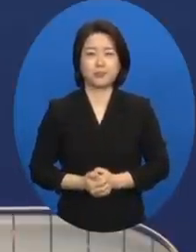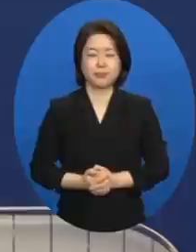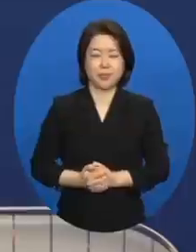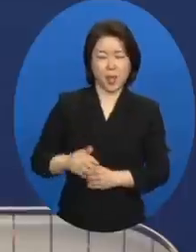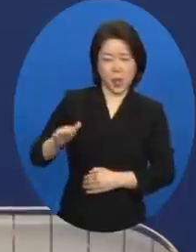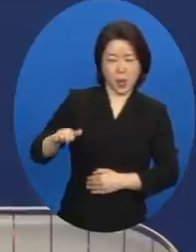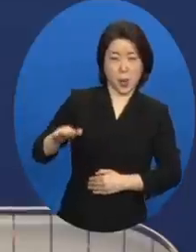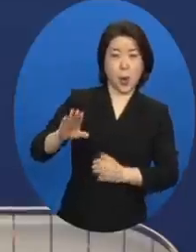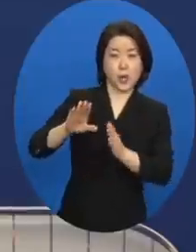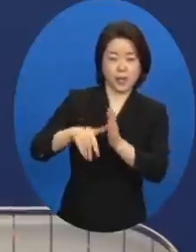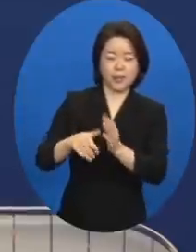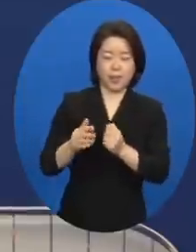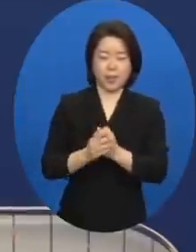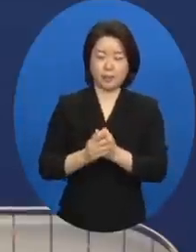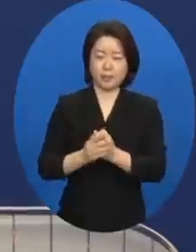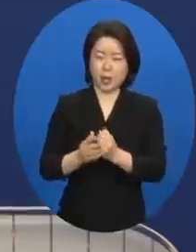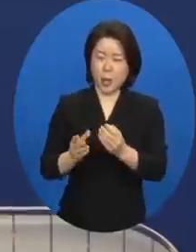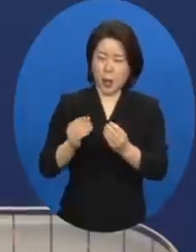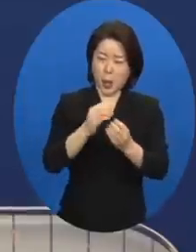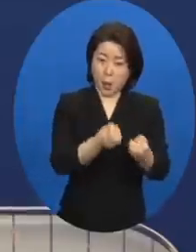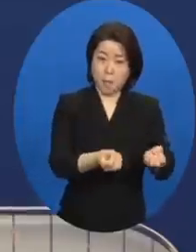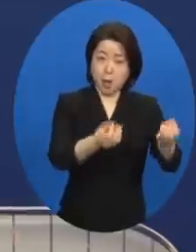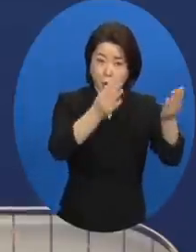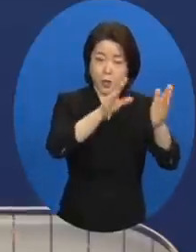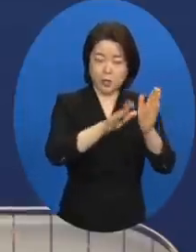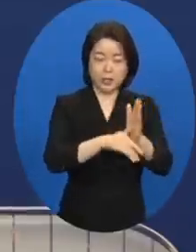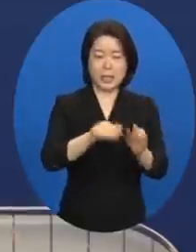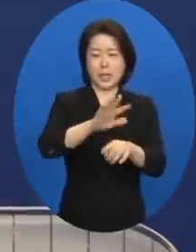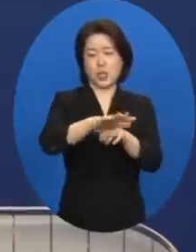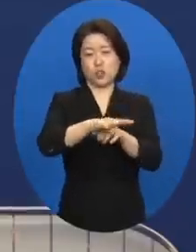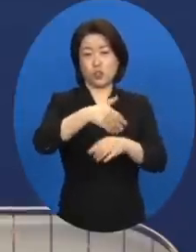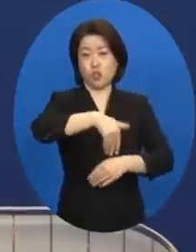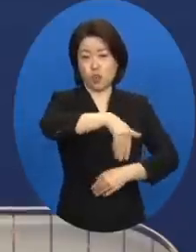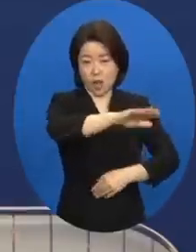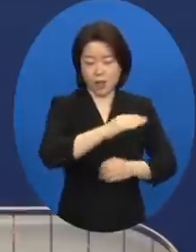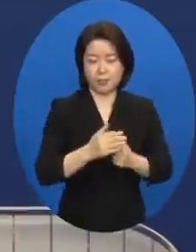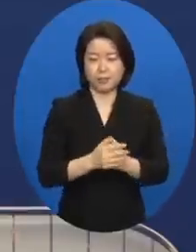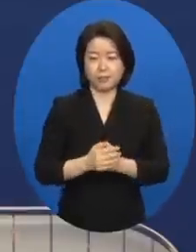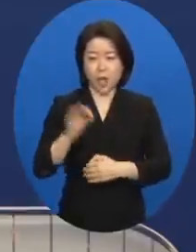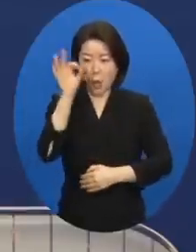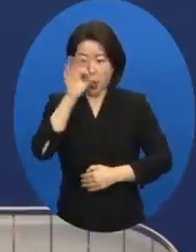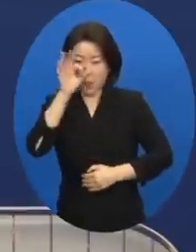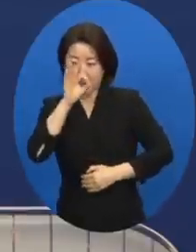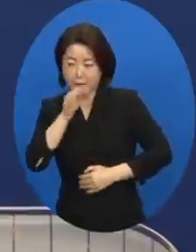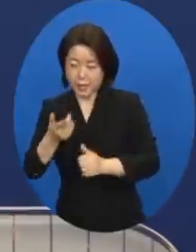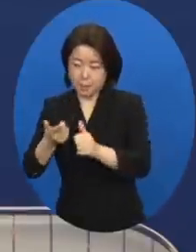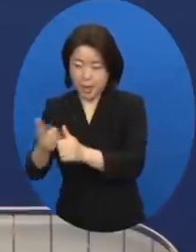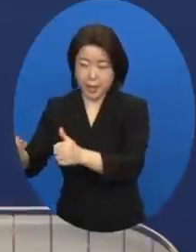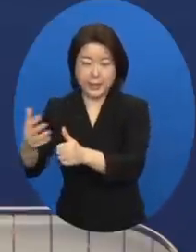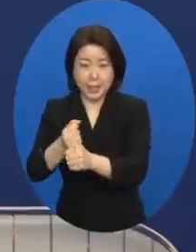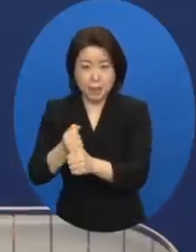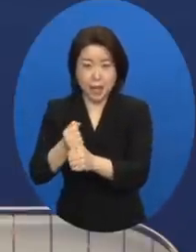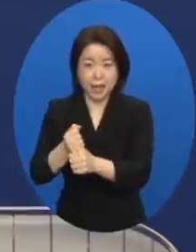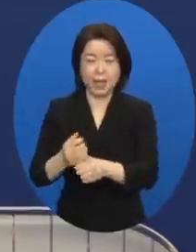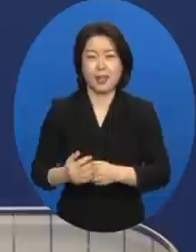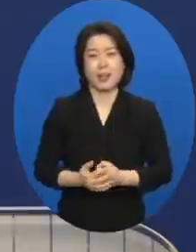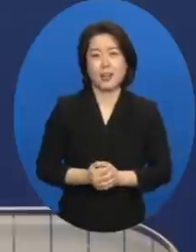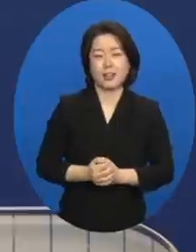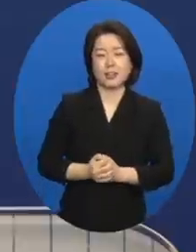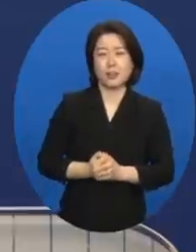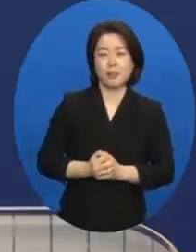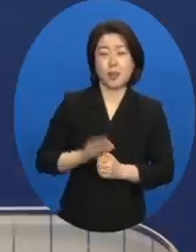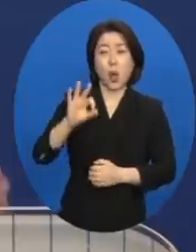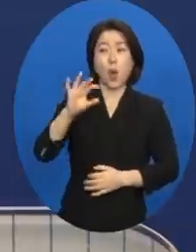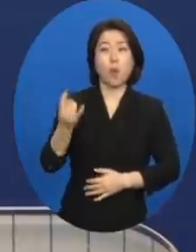어릴 때 명절에 시골에 갔는데 돼지를 잡더라고요. 돼지를 잡아서